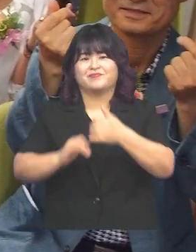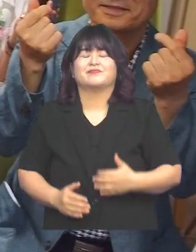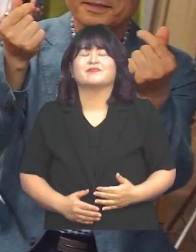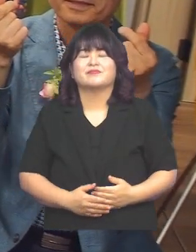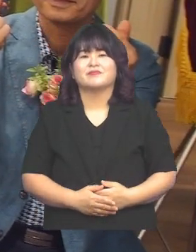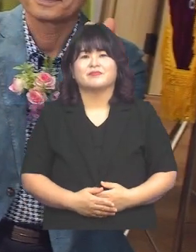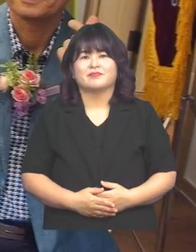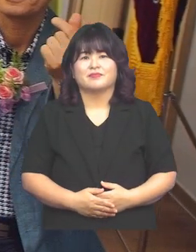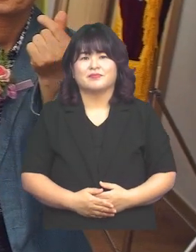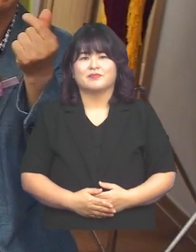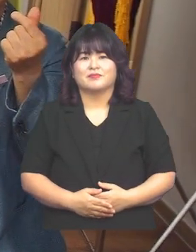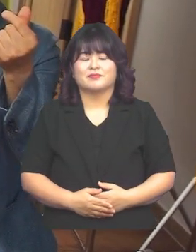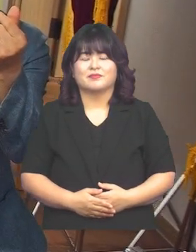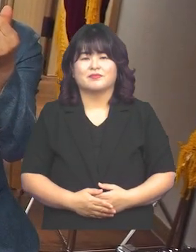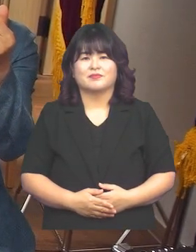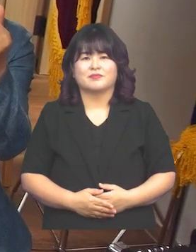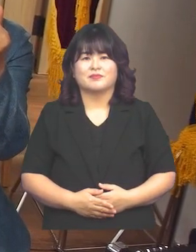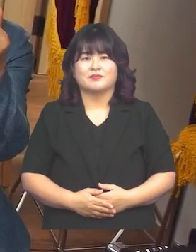말했습니다.